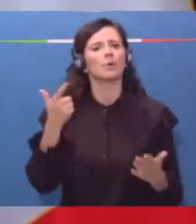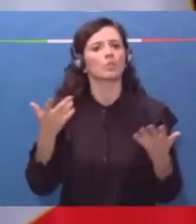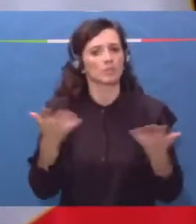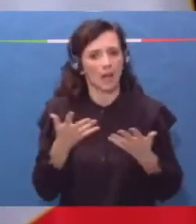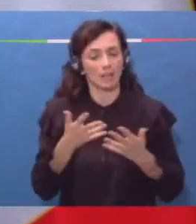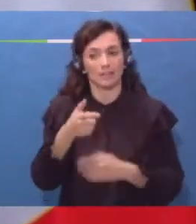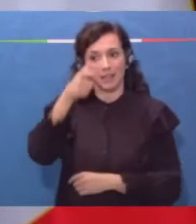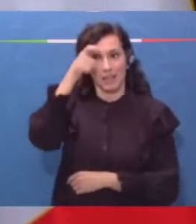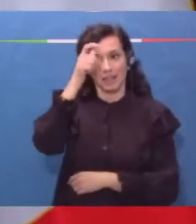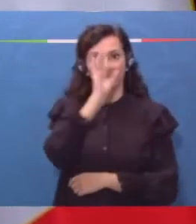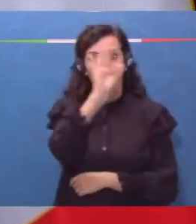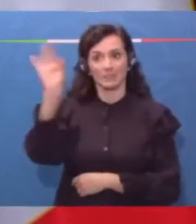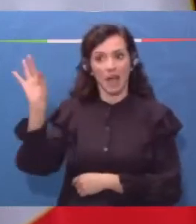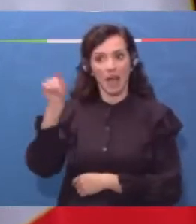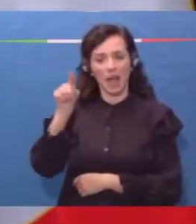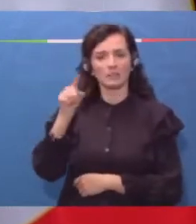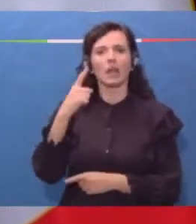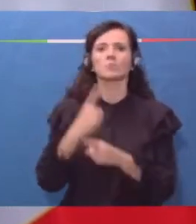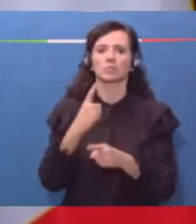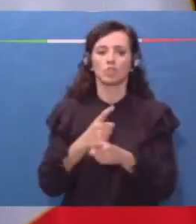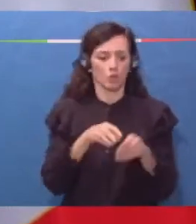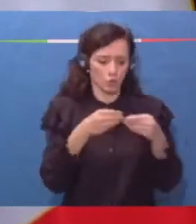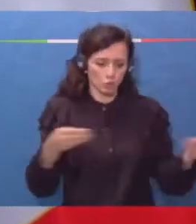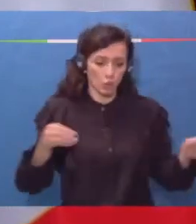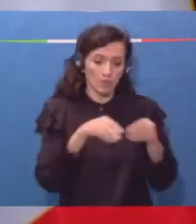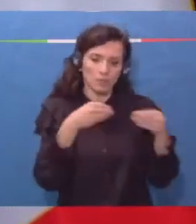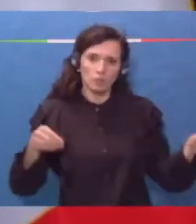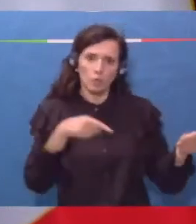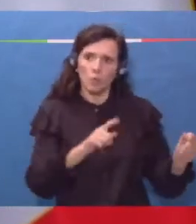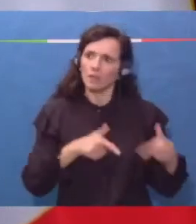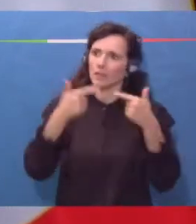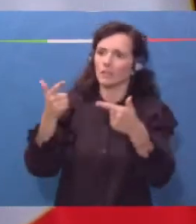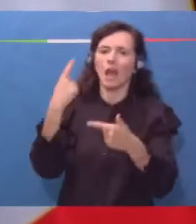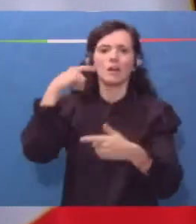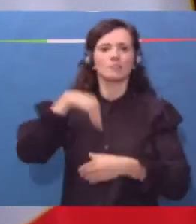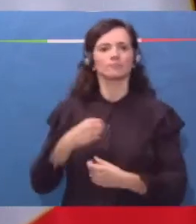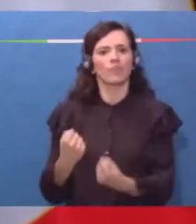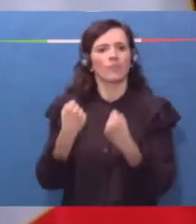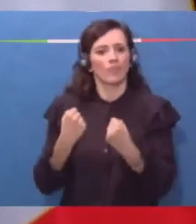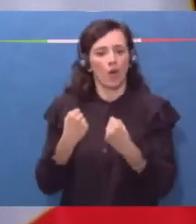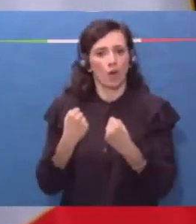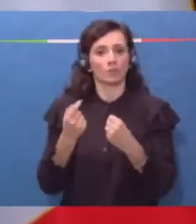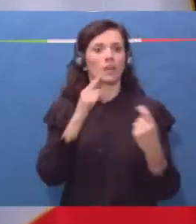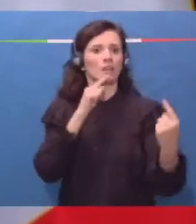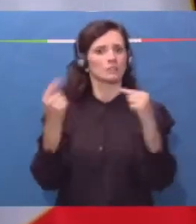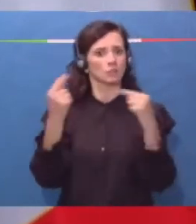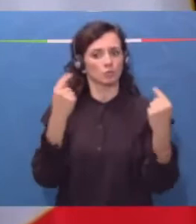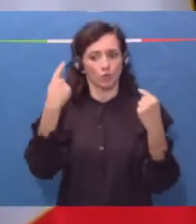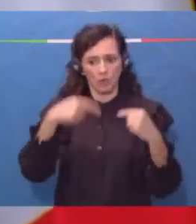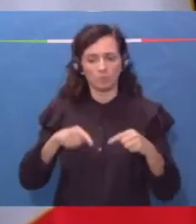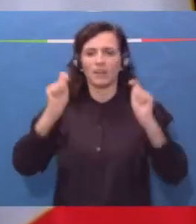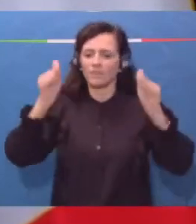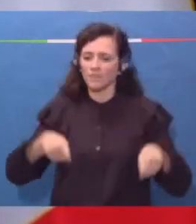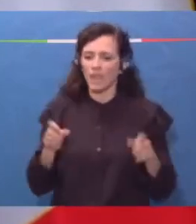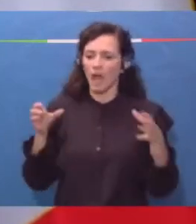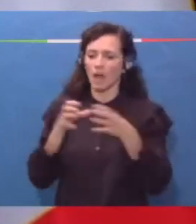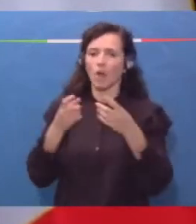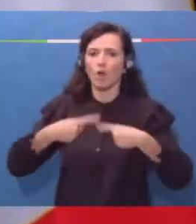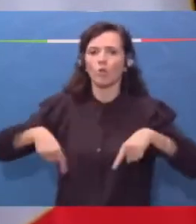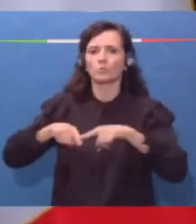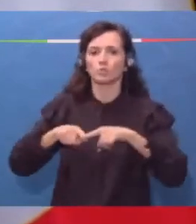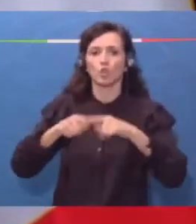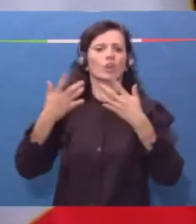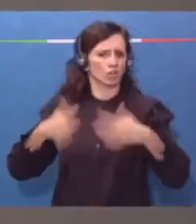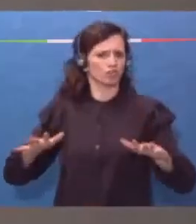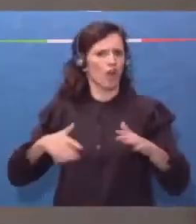dotino di strumenti che li rendano più forti in questa discussione che la Commissione ha appena avviato. Ed è in